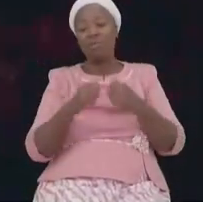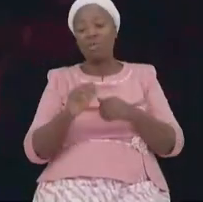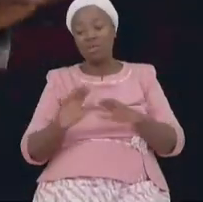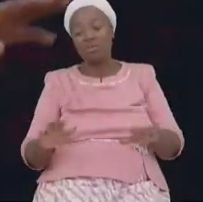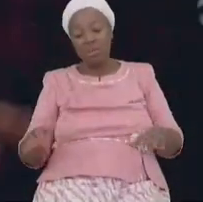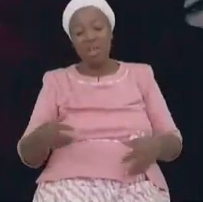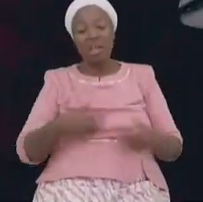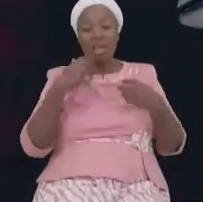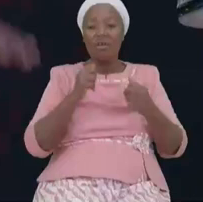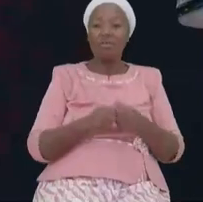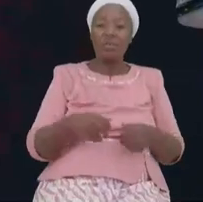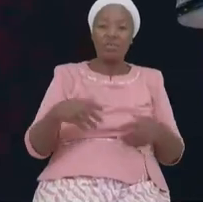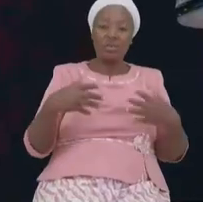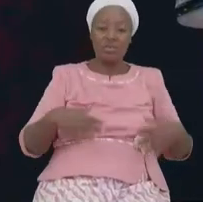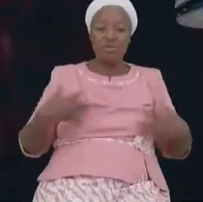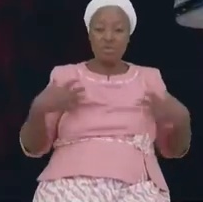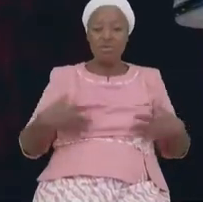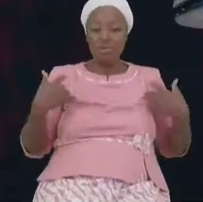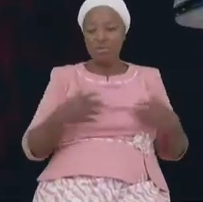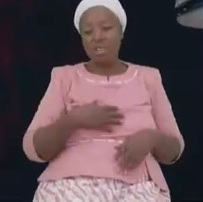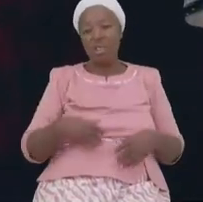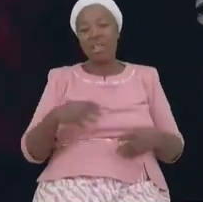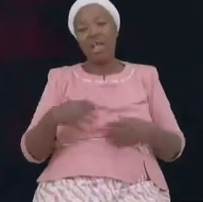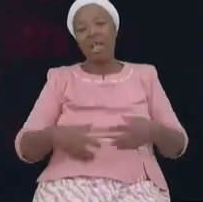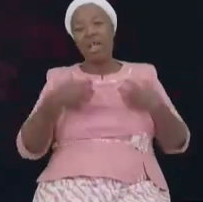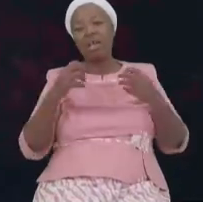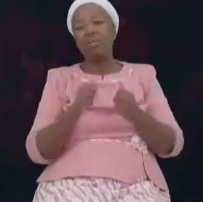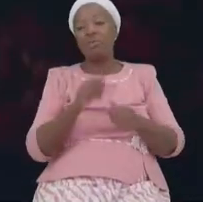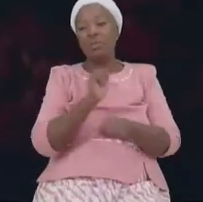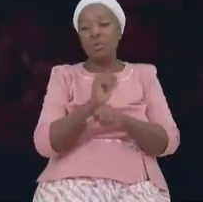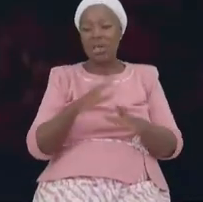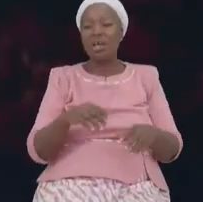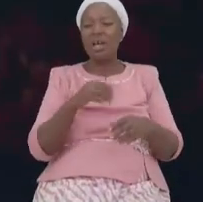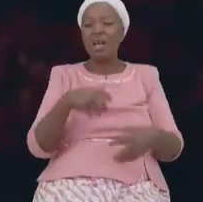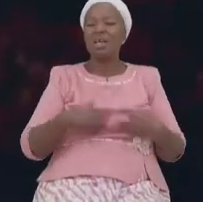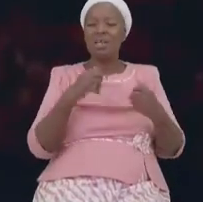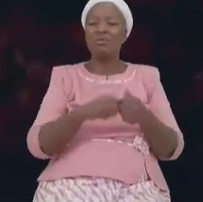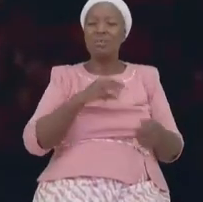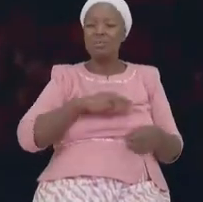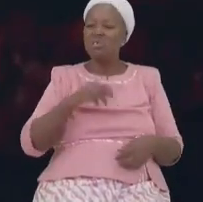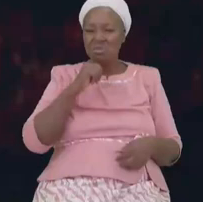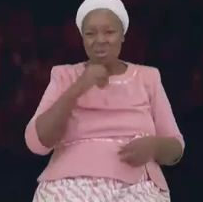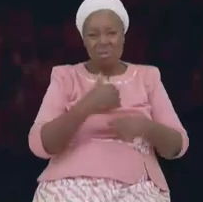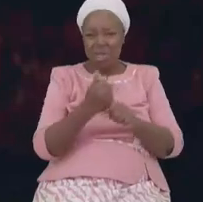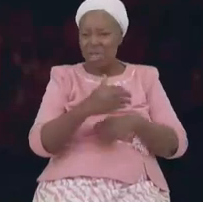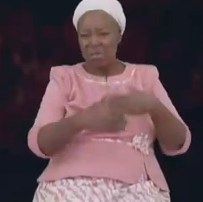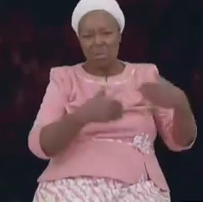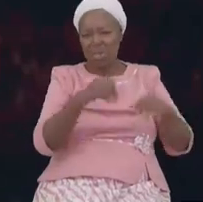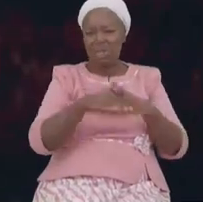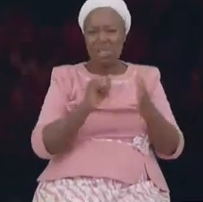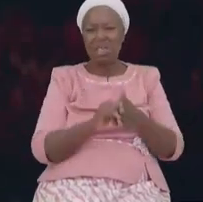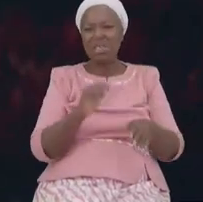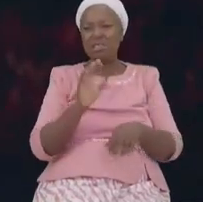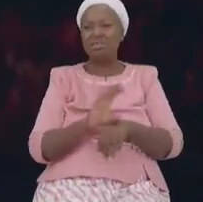femmes. Tu es en colère avec tout le monde, avec les ouvriers. Et tu ne pourras pas faire de progrès dans une église pareille. Que cette colère